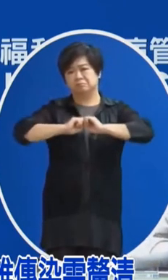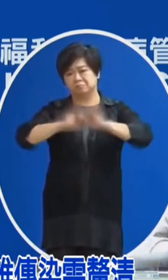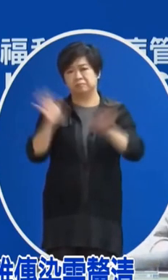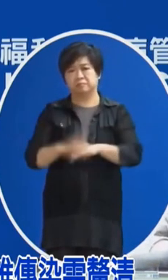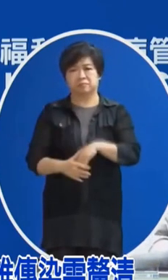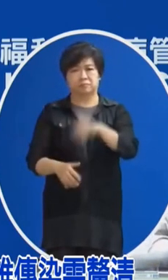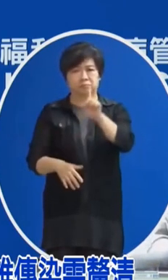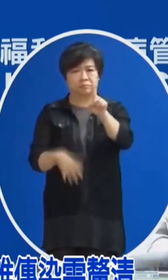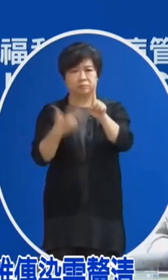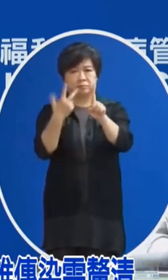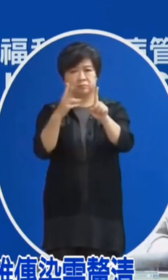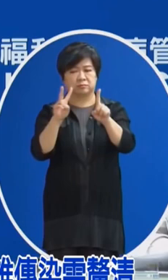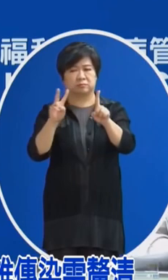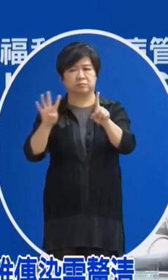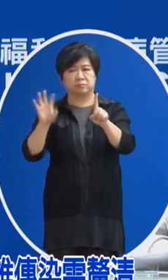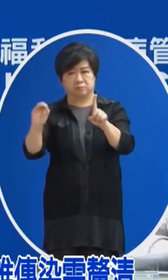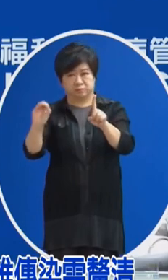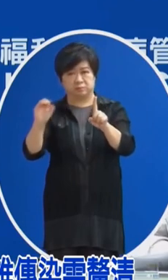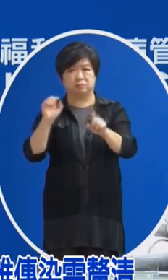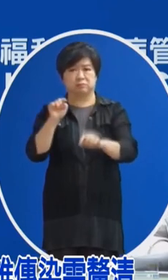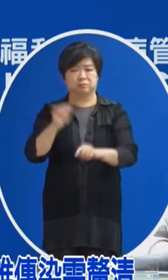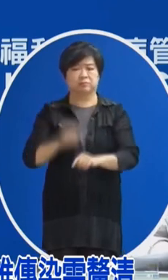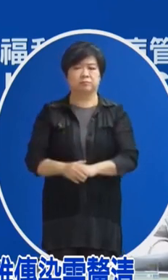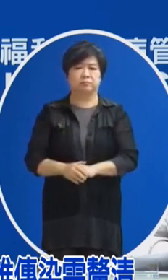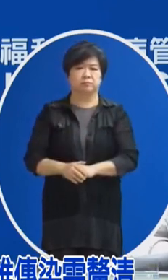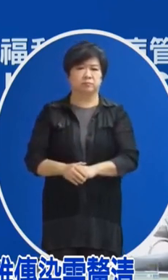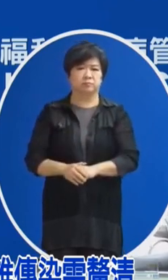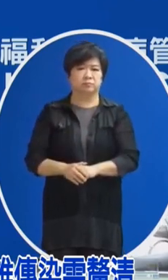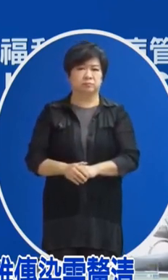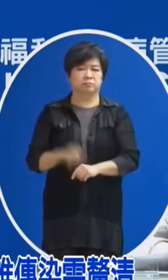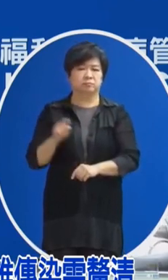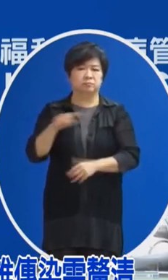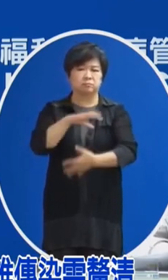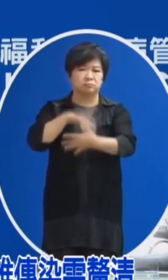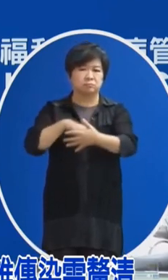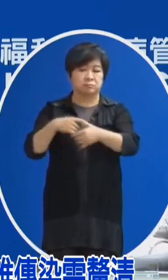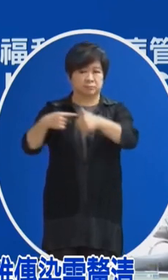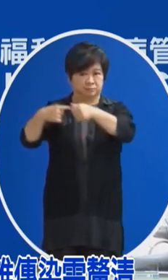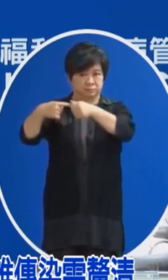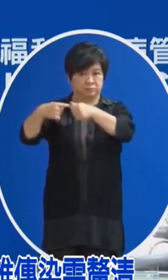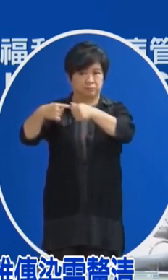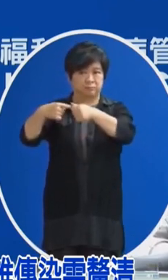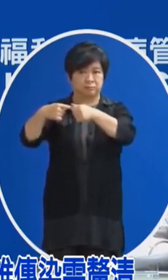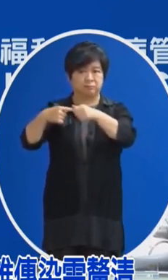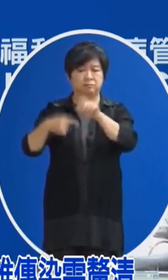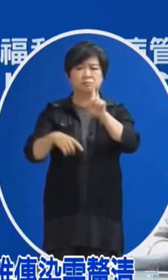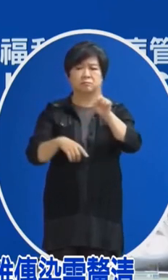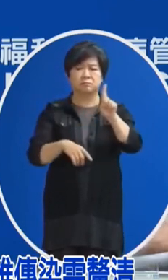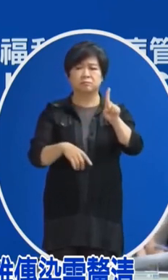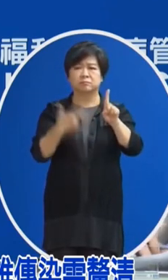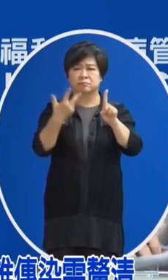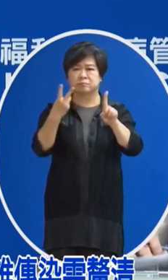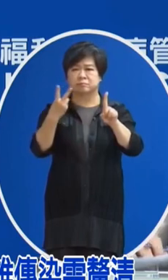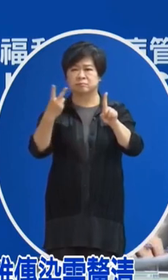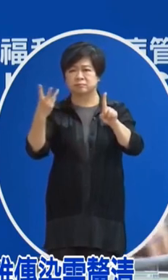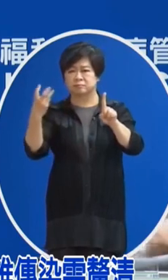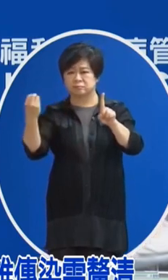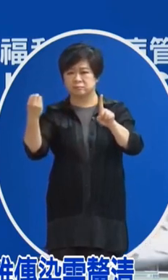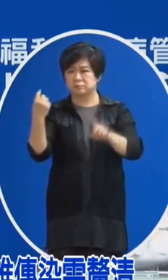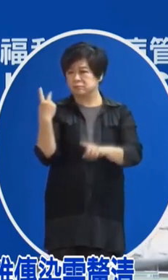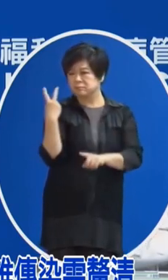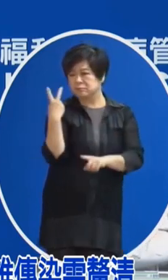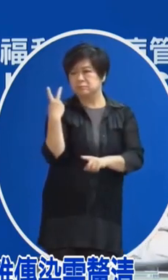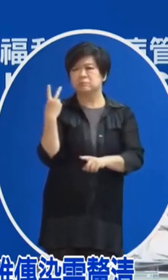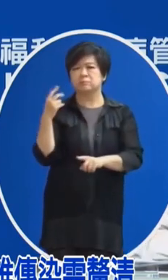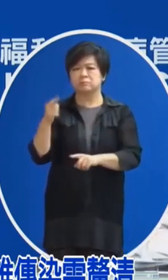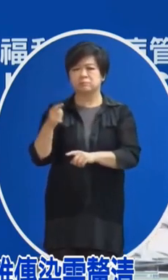的17240。那这里面呢，在第一个案例，我们就知道17230前两天就我们在做